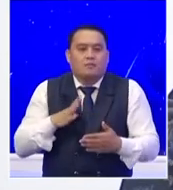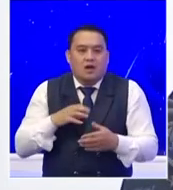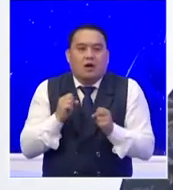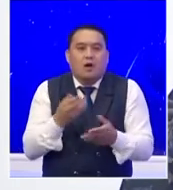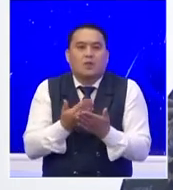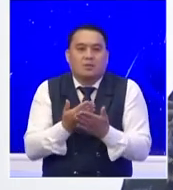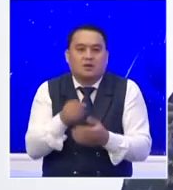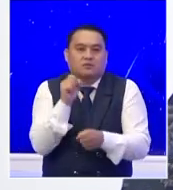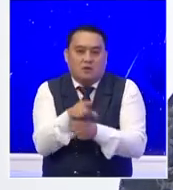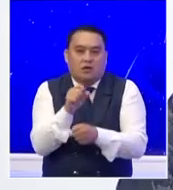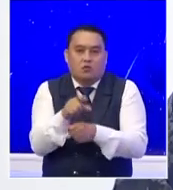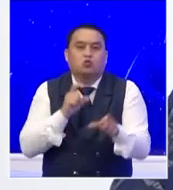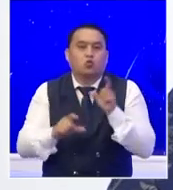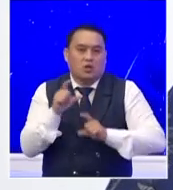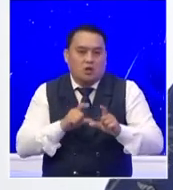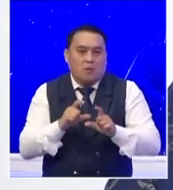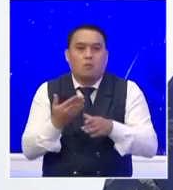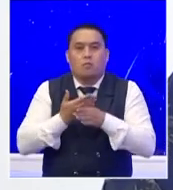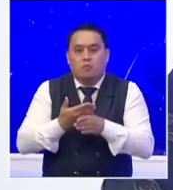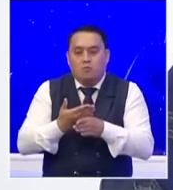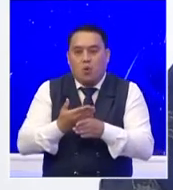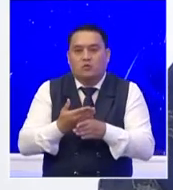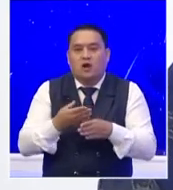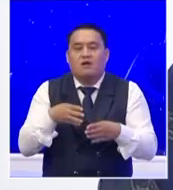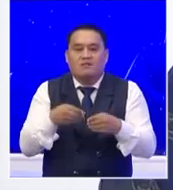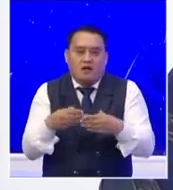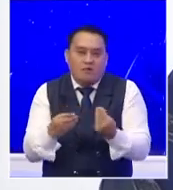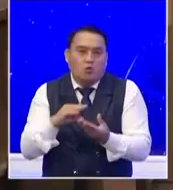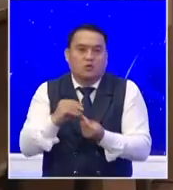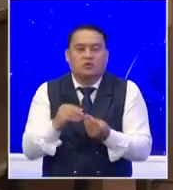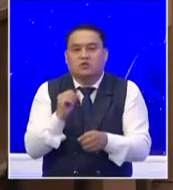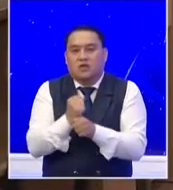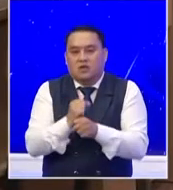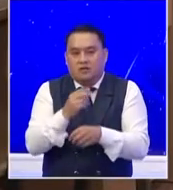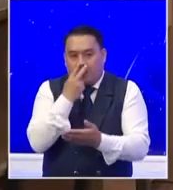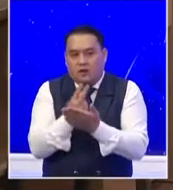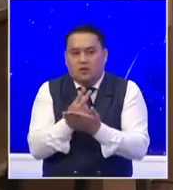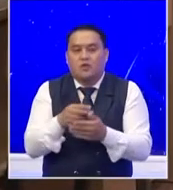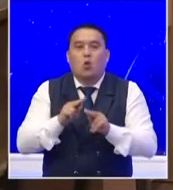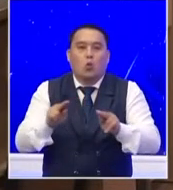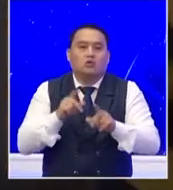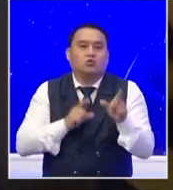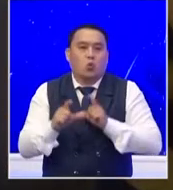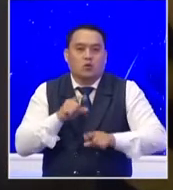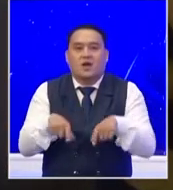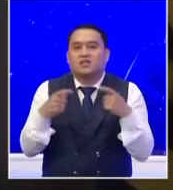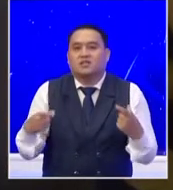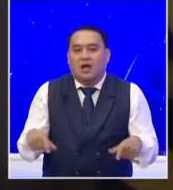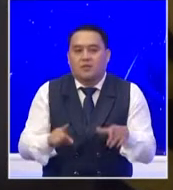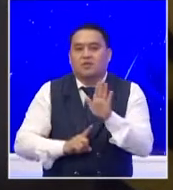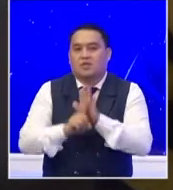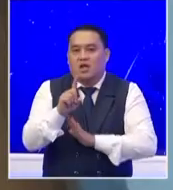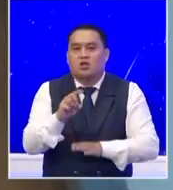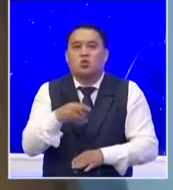К примеру, даем задание студенту, и он при помощи воска или пластилина должен сделать слепок. Сейчас преподаватели готовят студентов к экзаменам. Начнутся